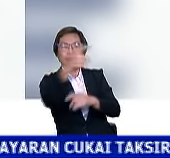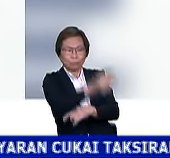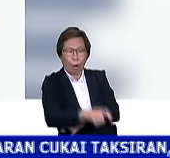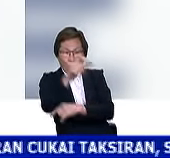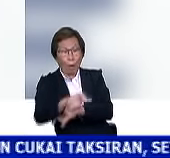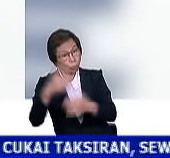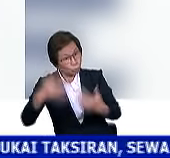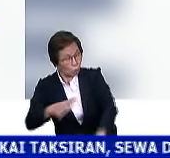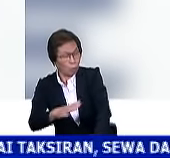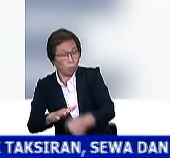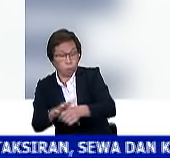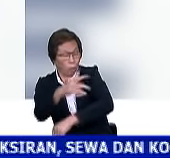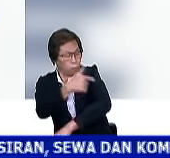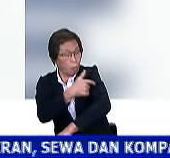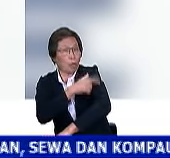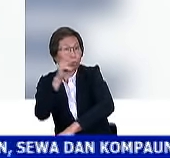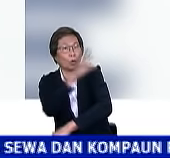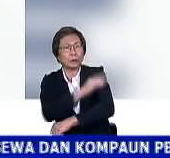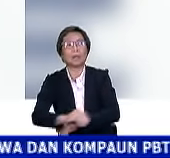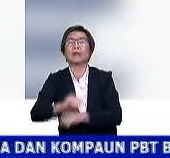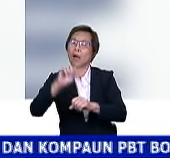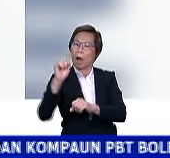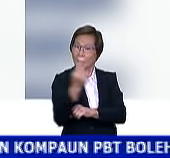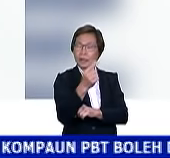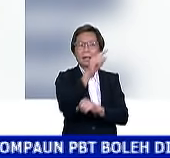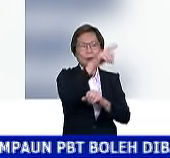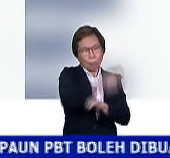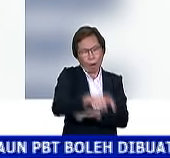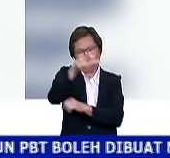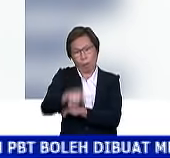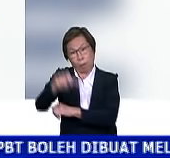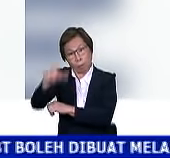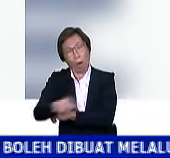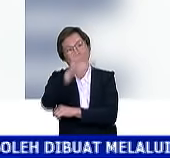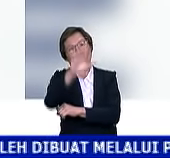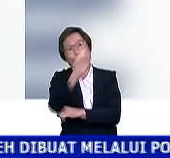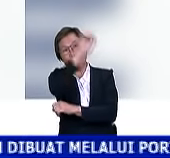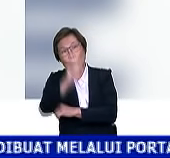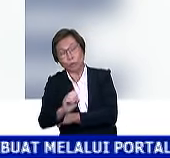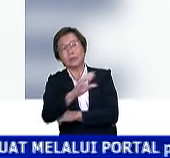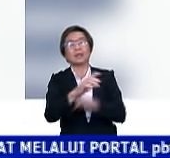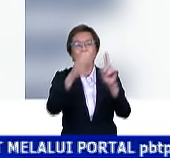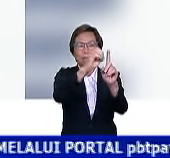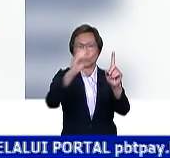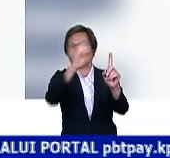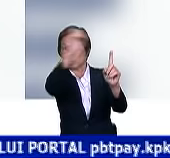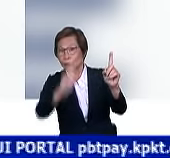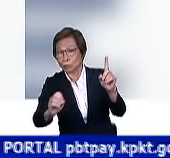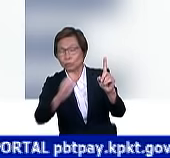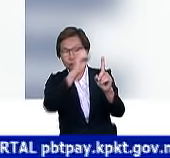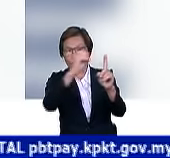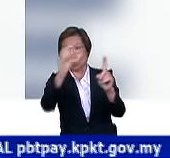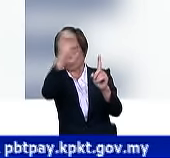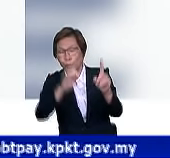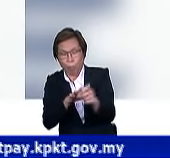lengkap vaksinasi dan kapasiti 50% ruang premis, manakala 100% kapasiti